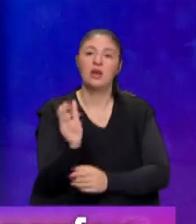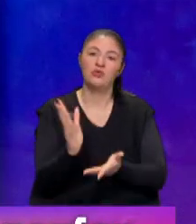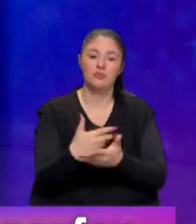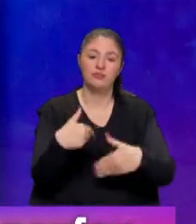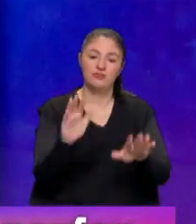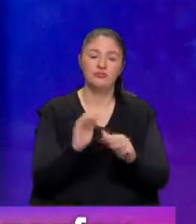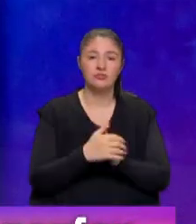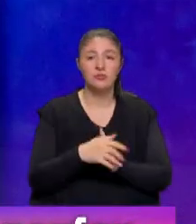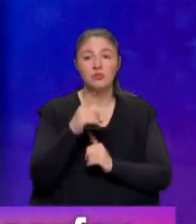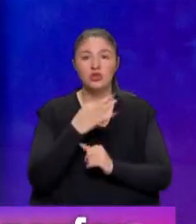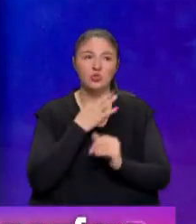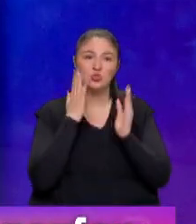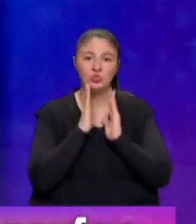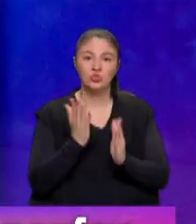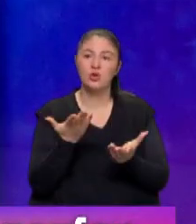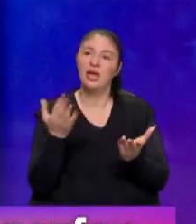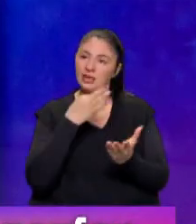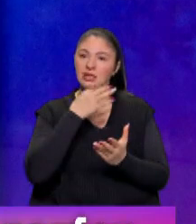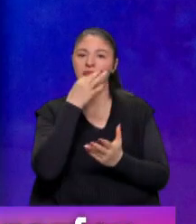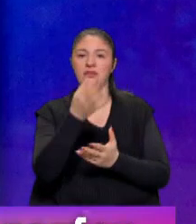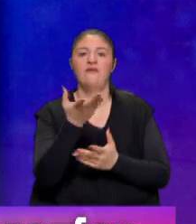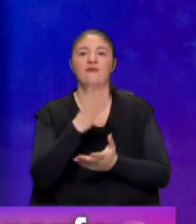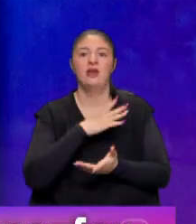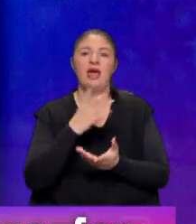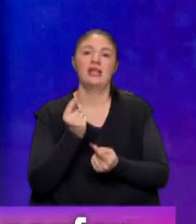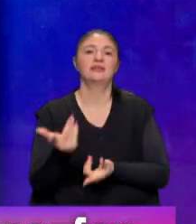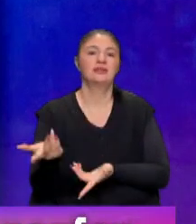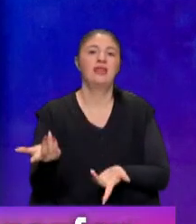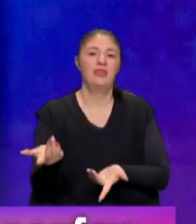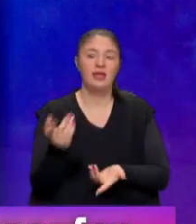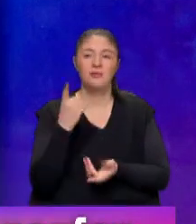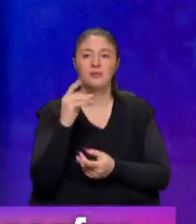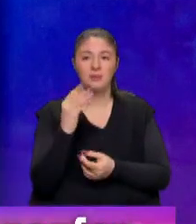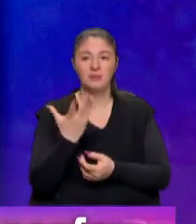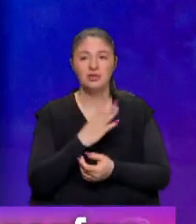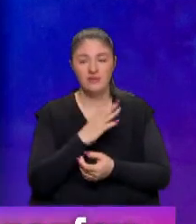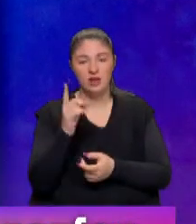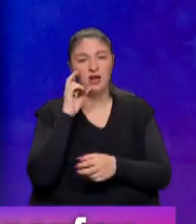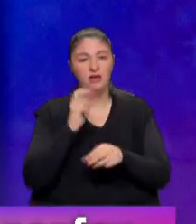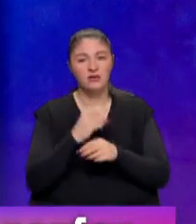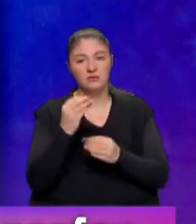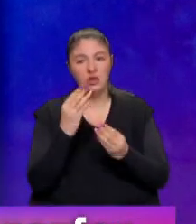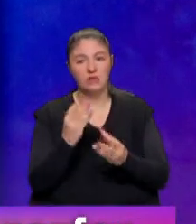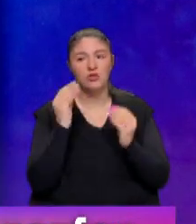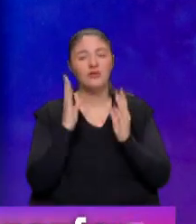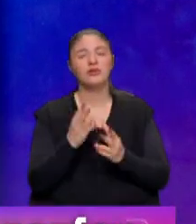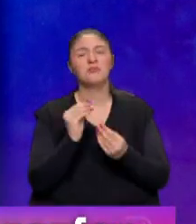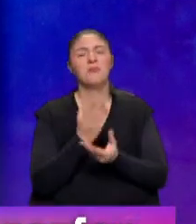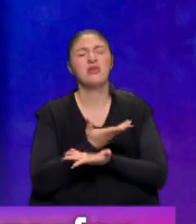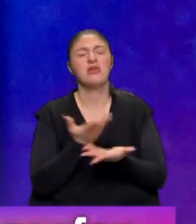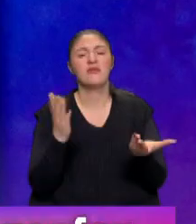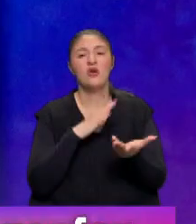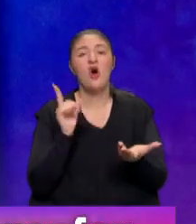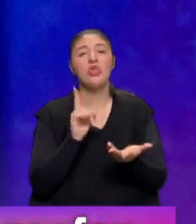toplayın. Buna da şükür hani izin veriliyor. Bir bebeğimiz var. Hatırlatmış olalım. Pek çok bebeğimiz